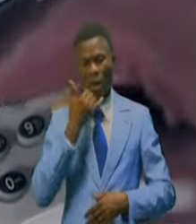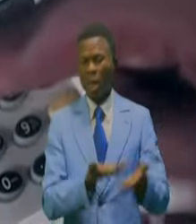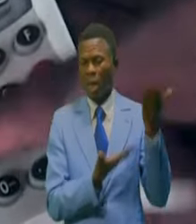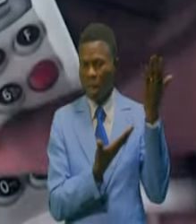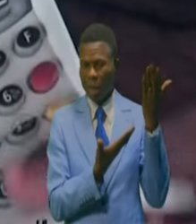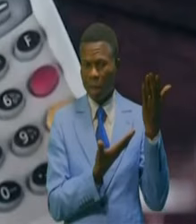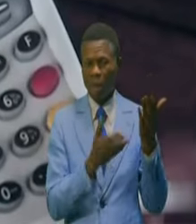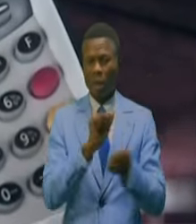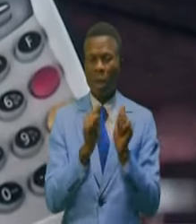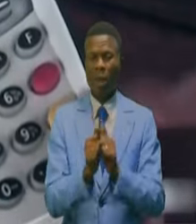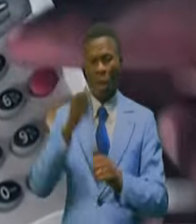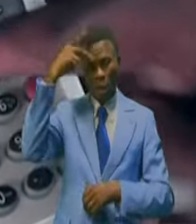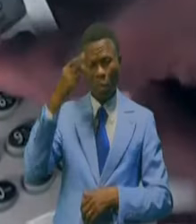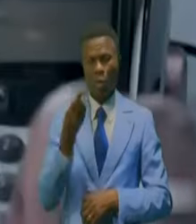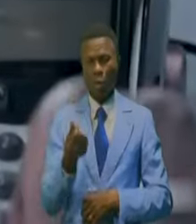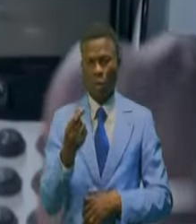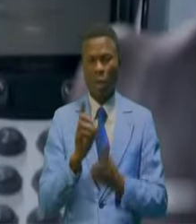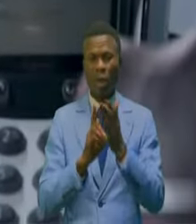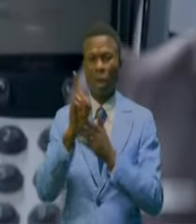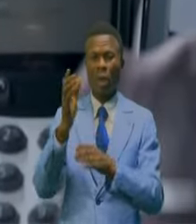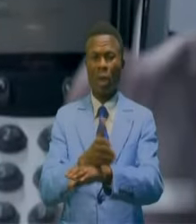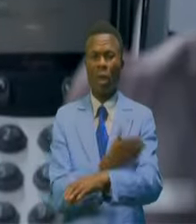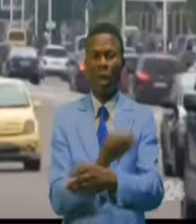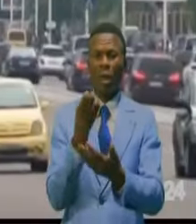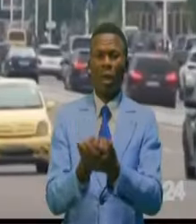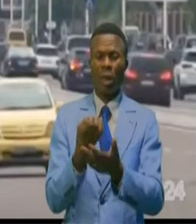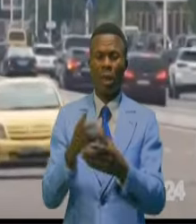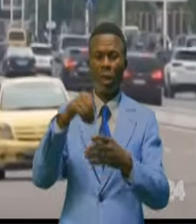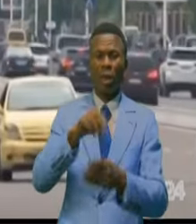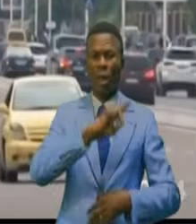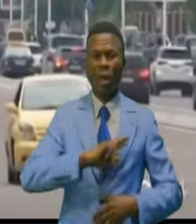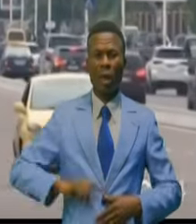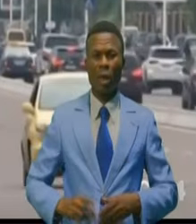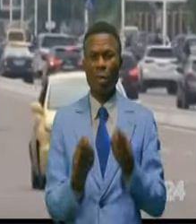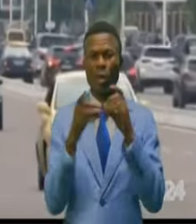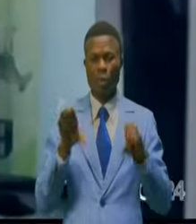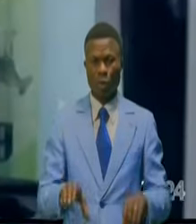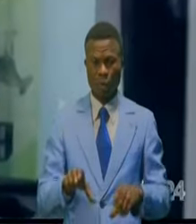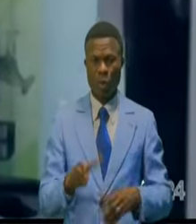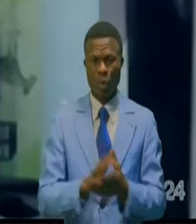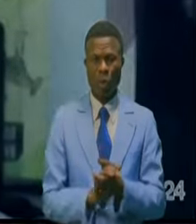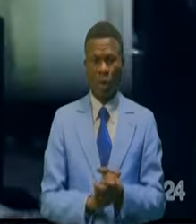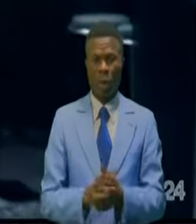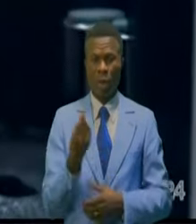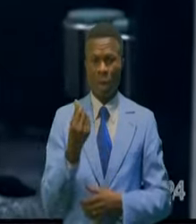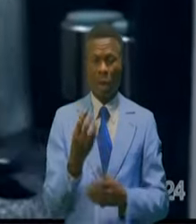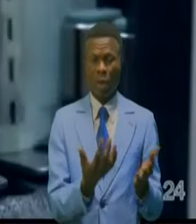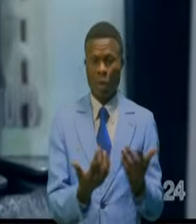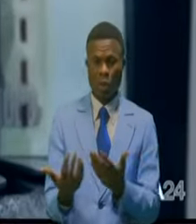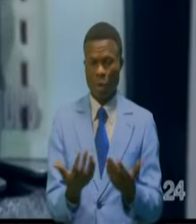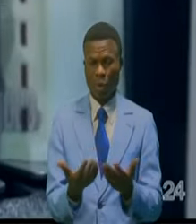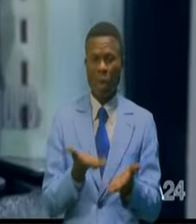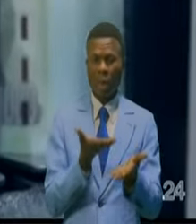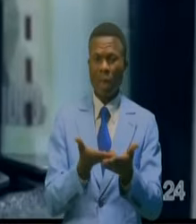la politique monétaire et boostent la croissance économique en République démocratique du Congo. Ces monnaies électroniques facilitent